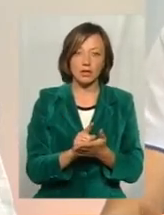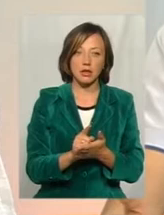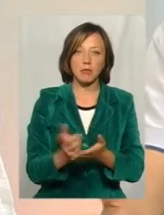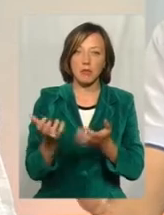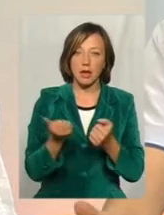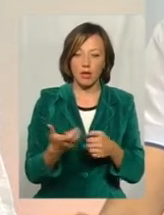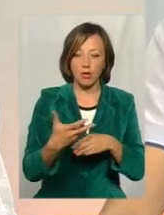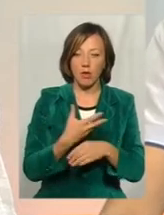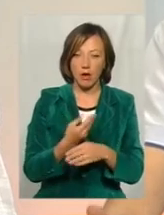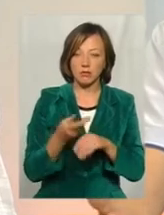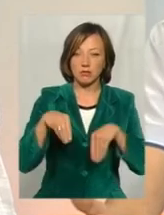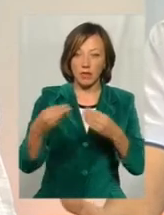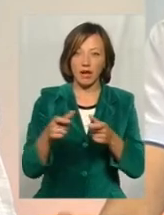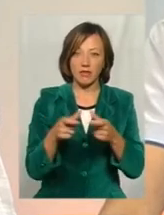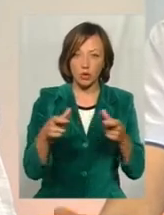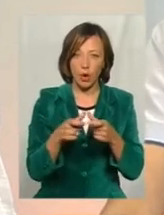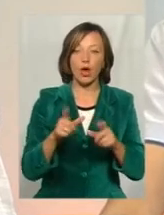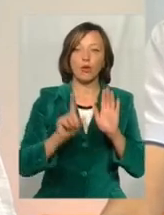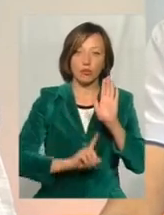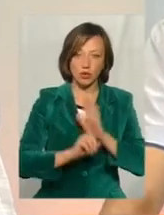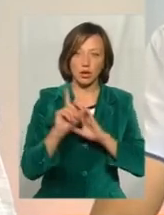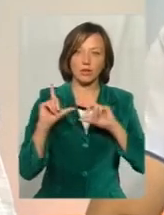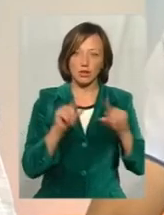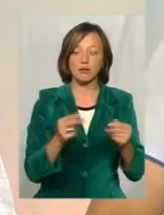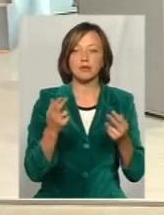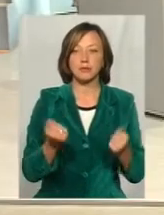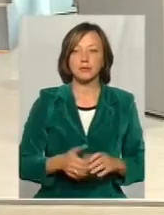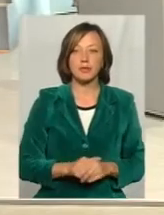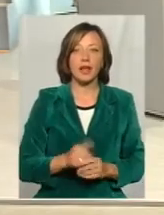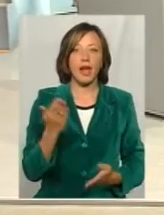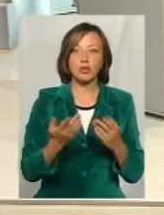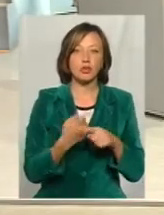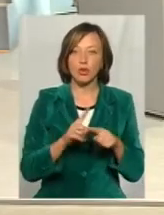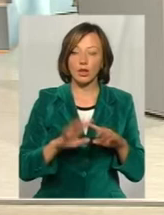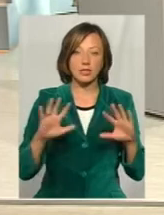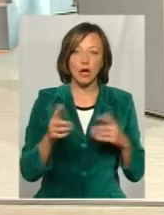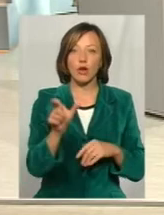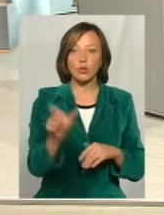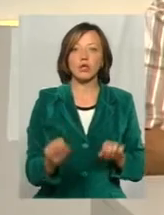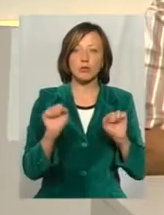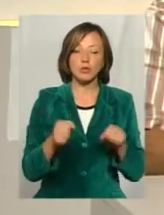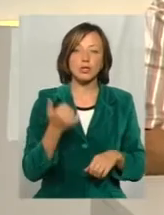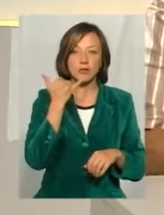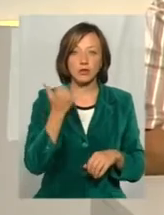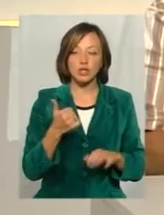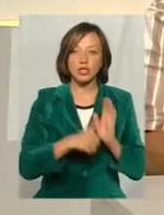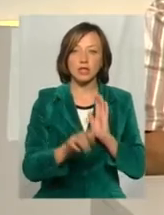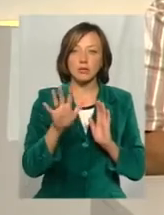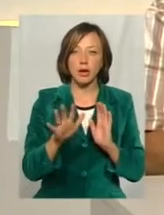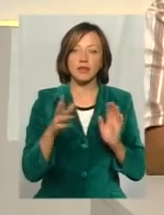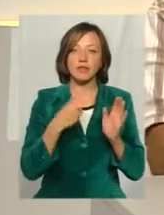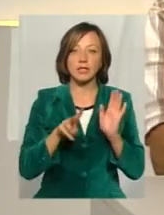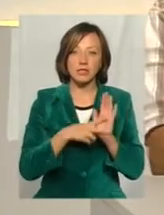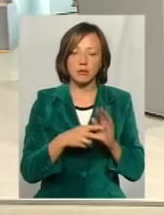прийняти оплату, видати квиток, а і тільки тоді розпочинати. Я зрозумію. Якщо цього не сталося, людина може зателефонувати 652710